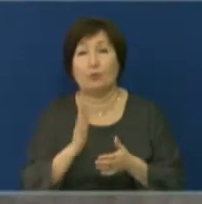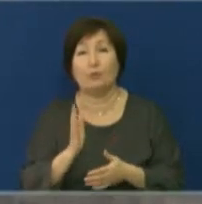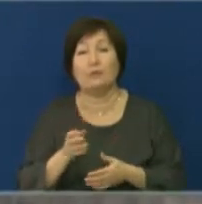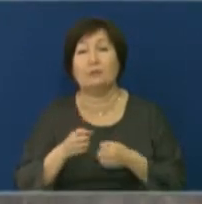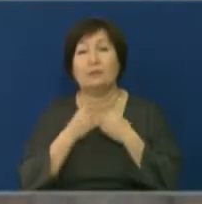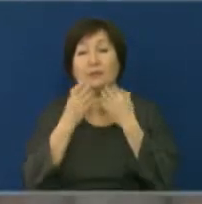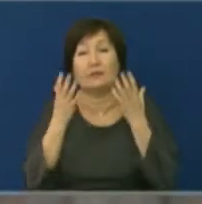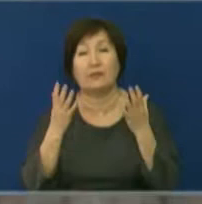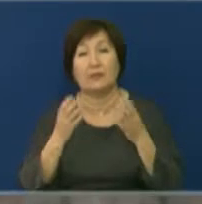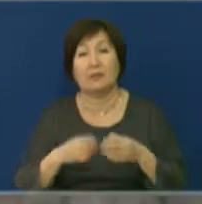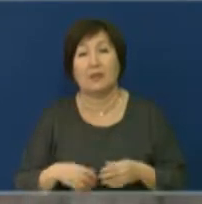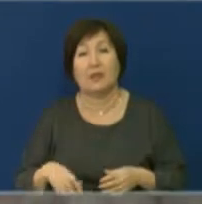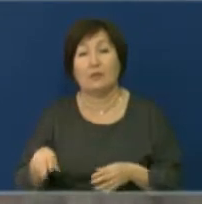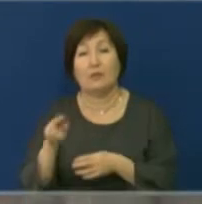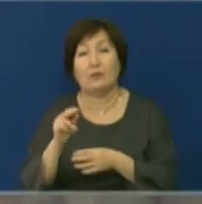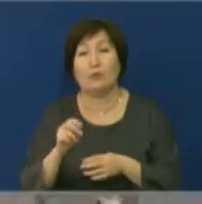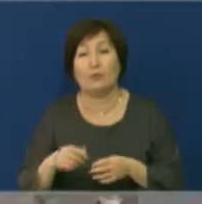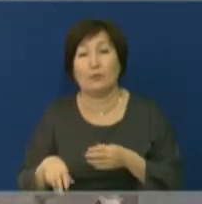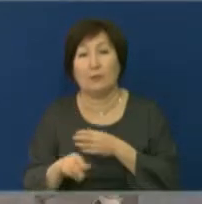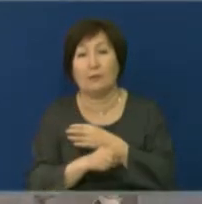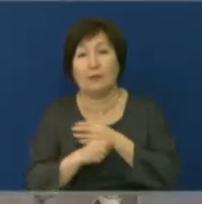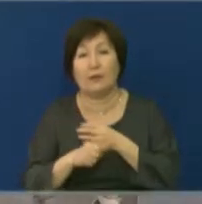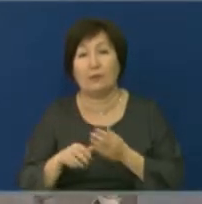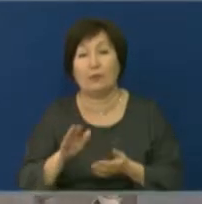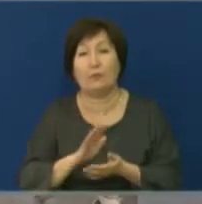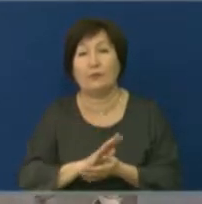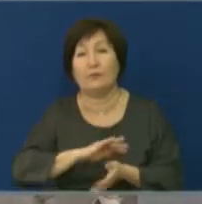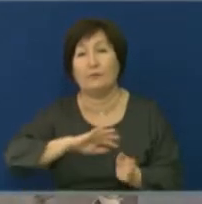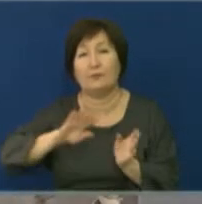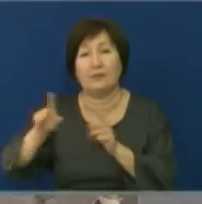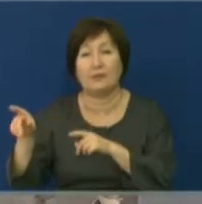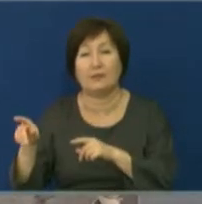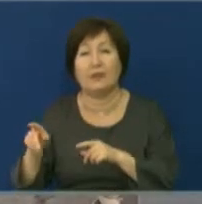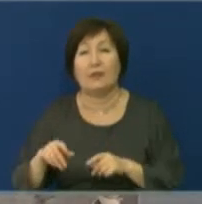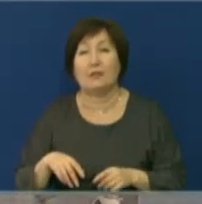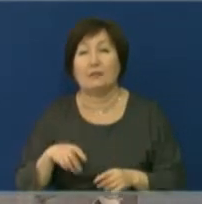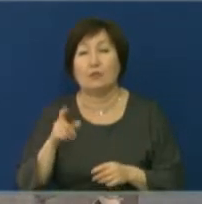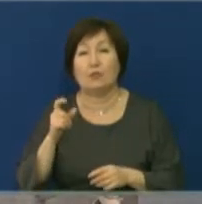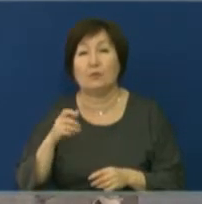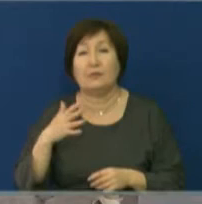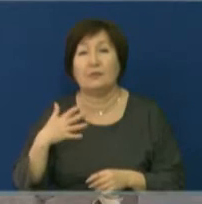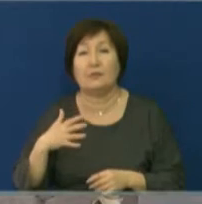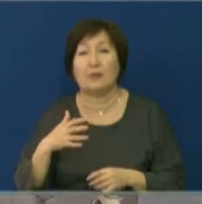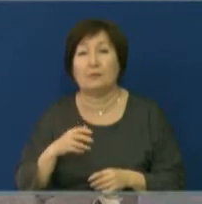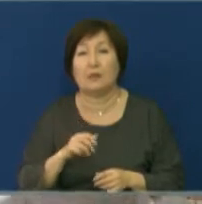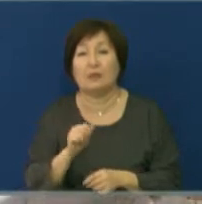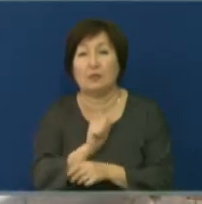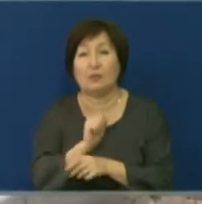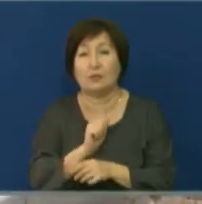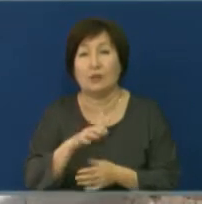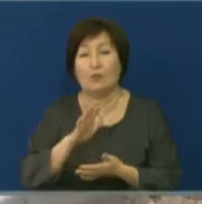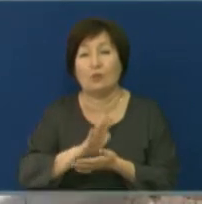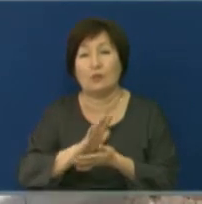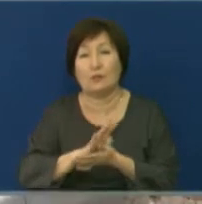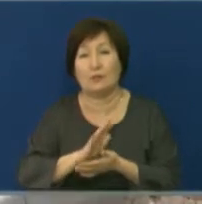начала ремонтных работ со дворов было вывезено около 50-60 машин мусора. На данный момент ведутся работы по